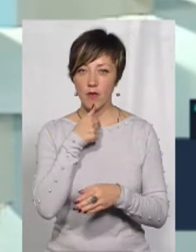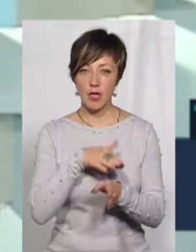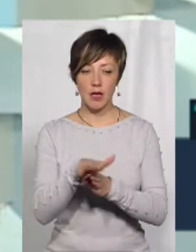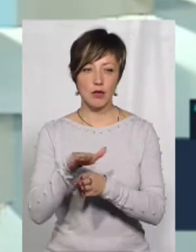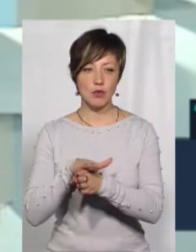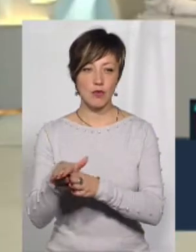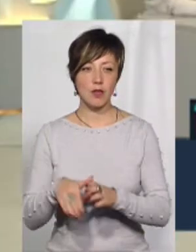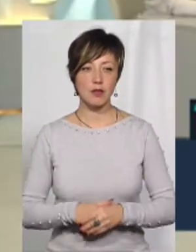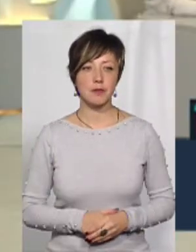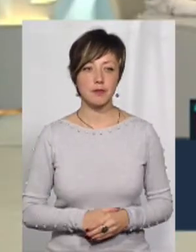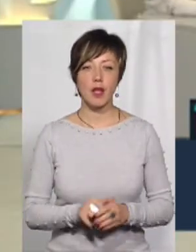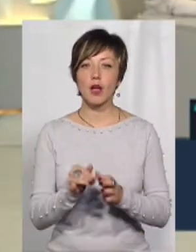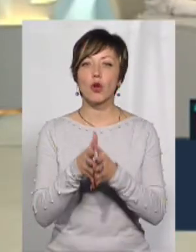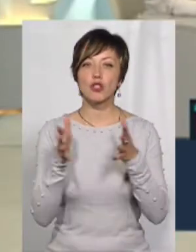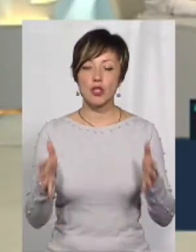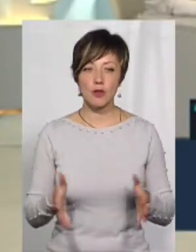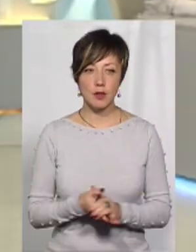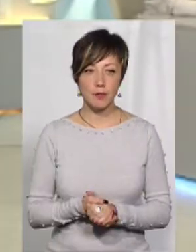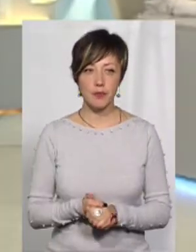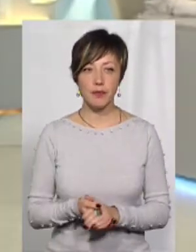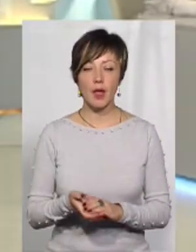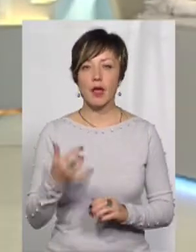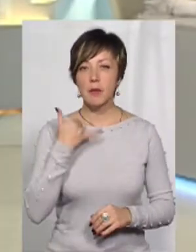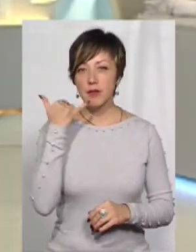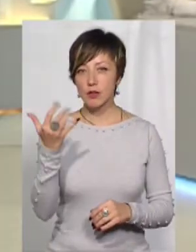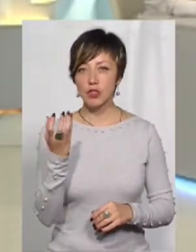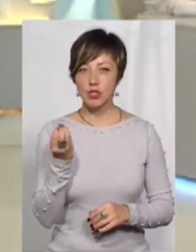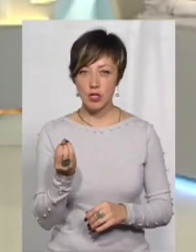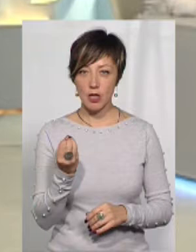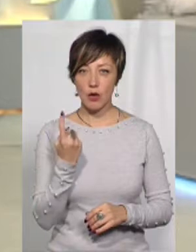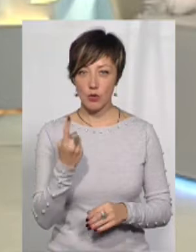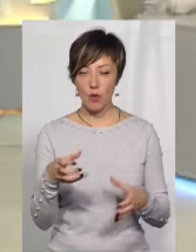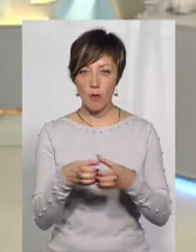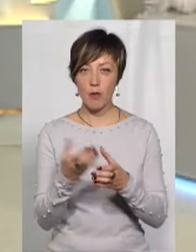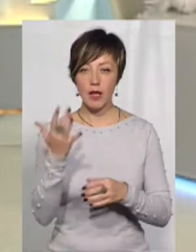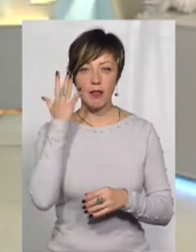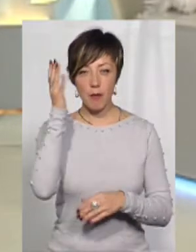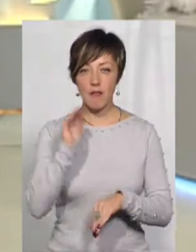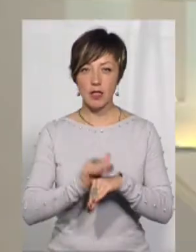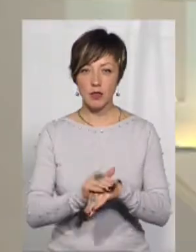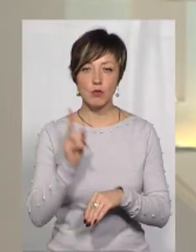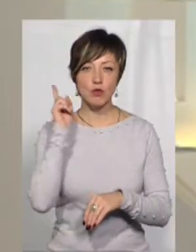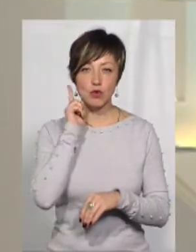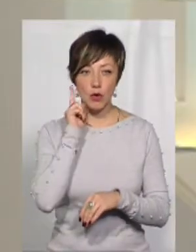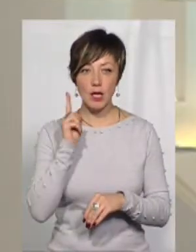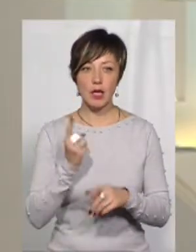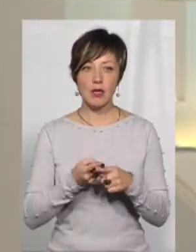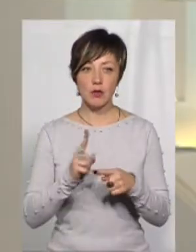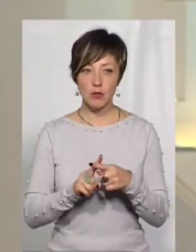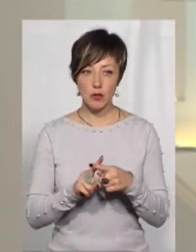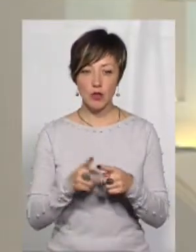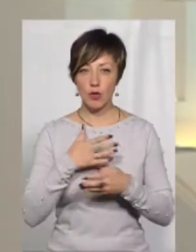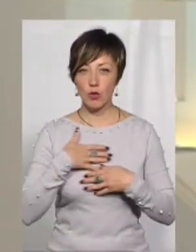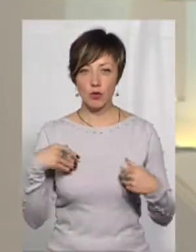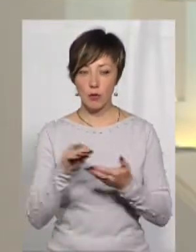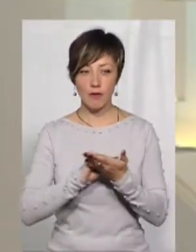його реалізувати і розширювати. Ми телефонували сьогодні ще у низку громад. Про їхні наміри фактично ми вже почули, тому